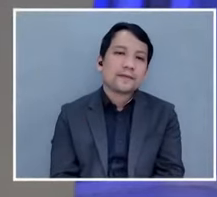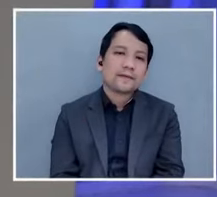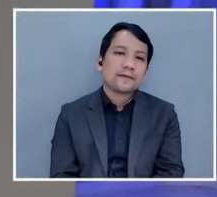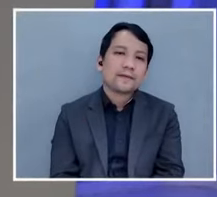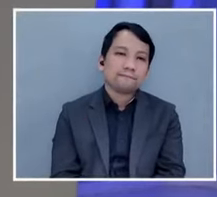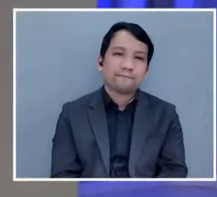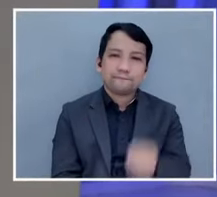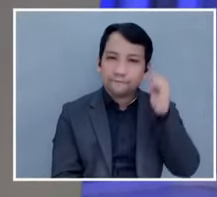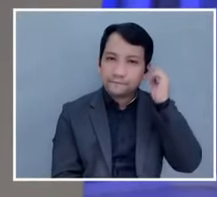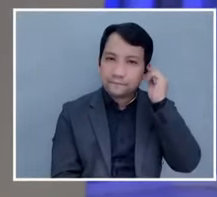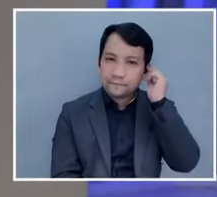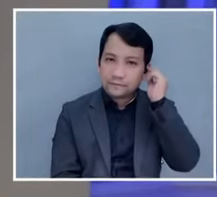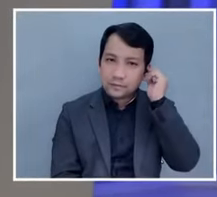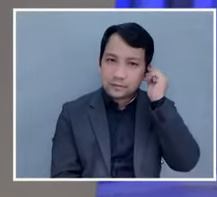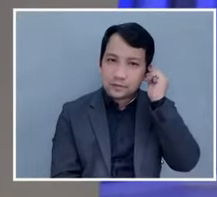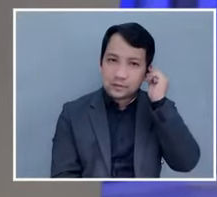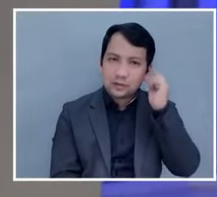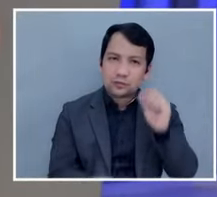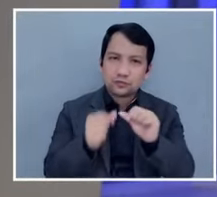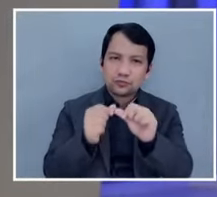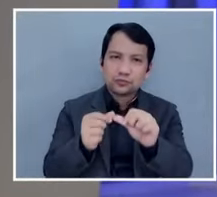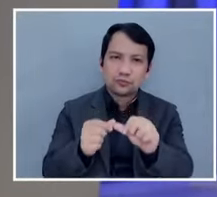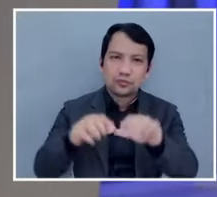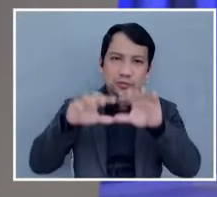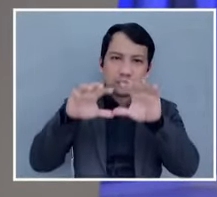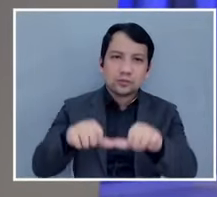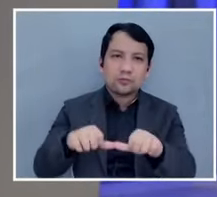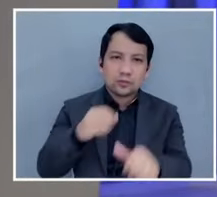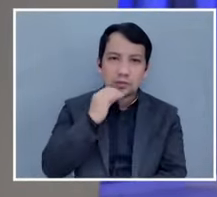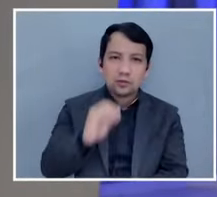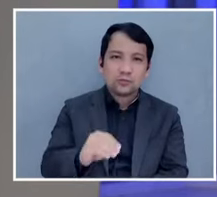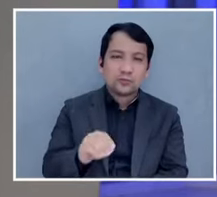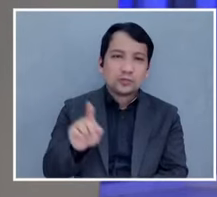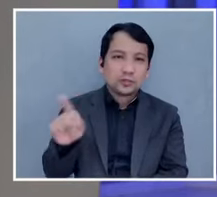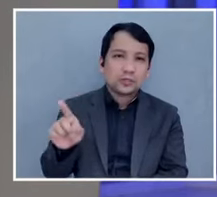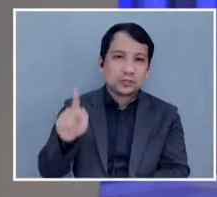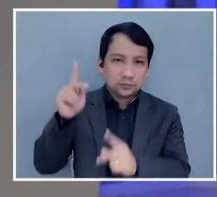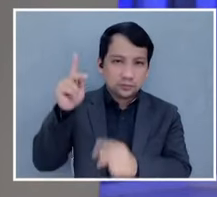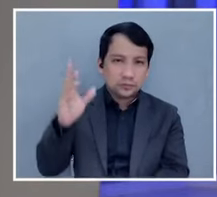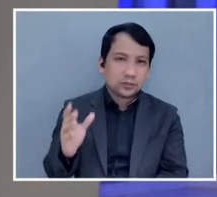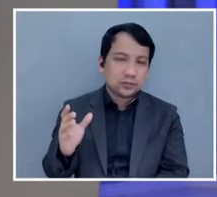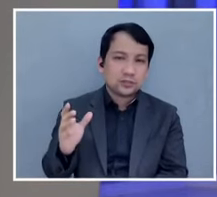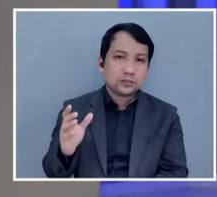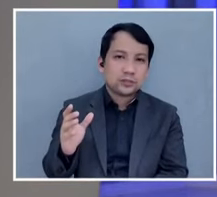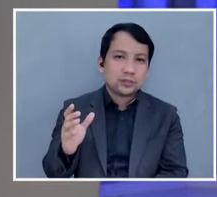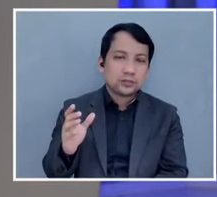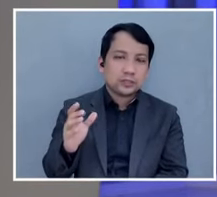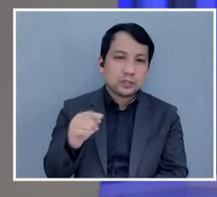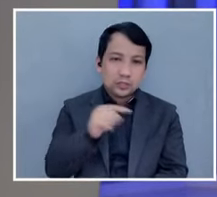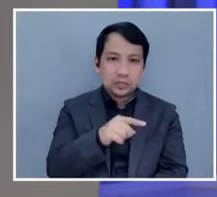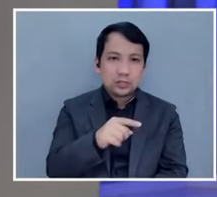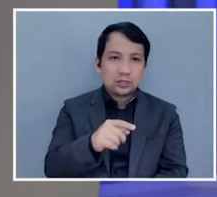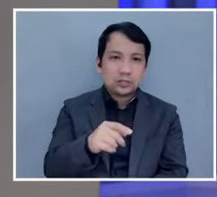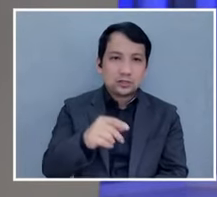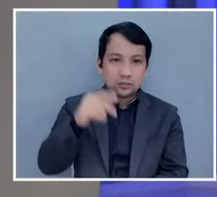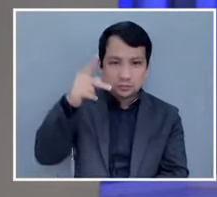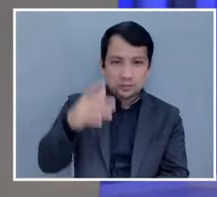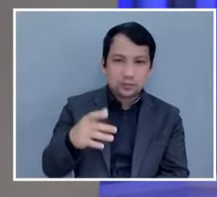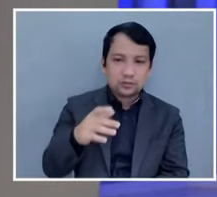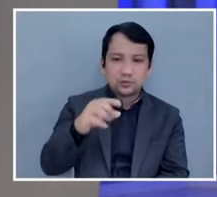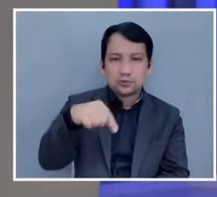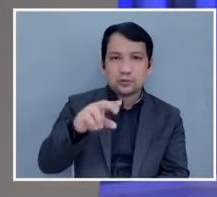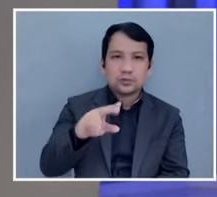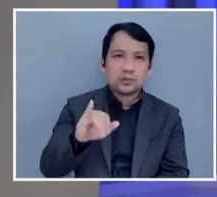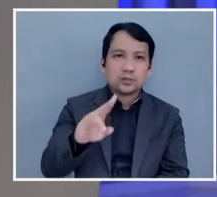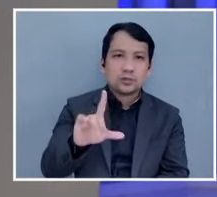Tuloy pa rin ang arrest warrant ng Senado laban sa kontrobersyal na televangelist na si Pastor Apollo Kibuloy.